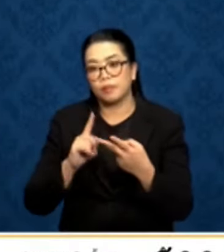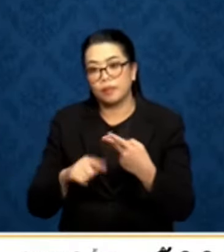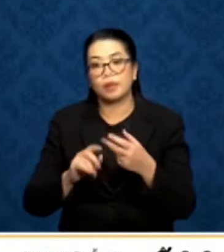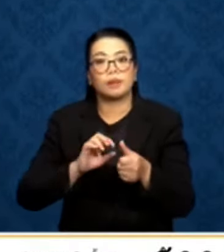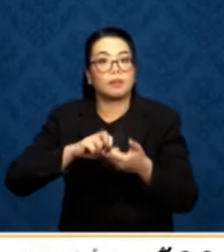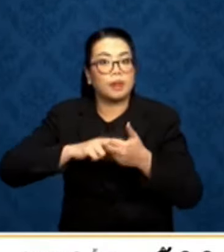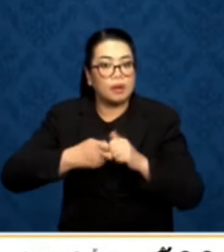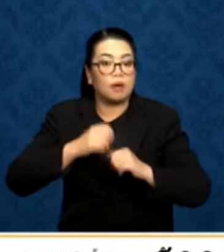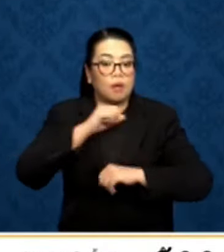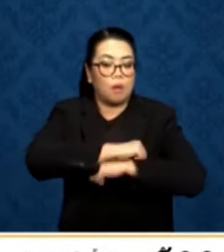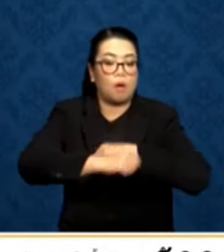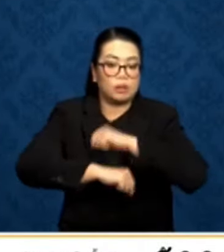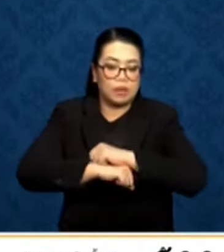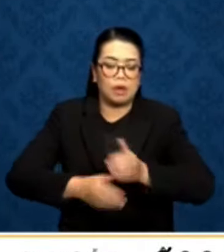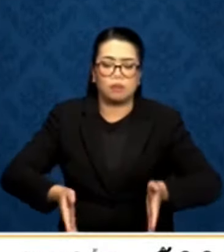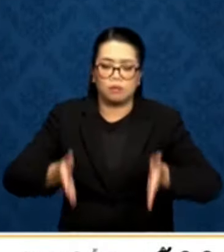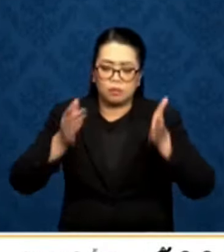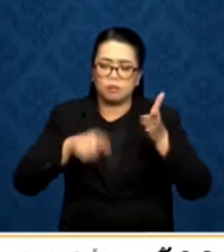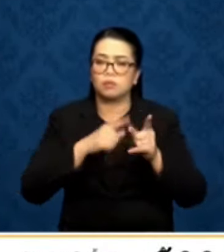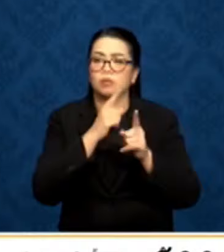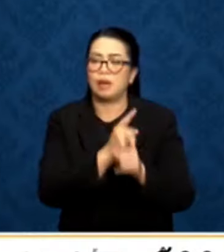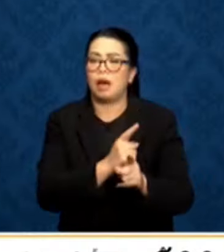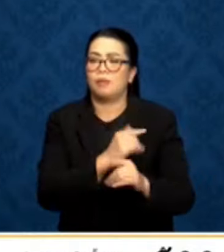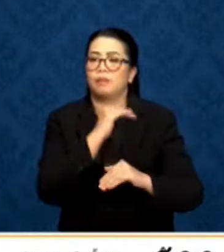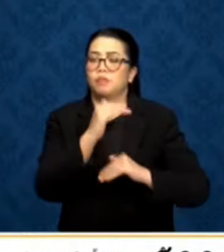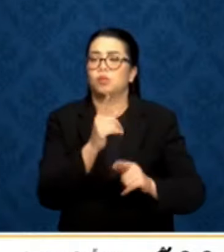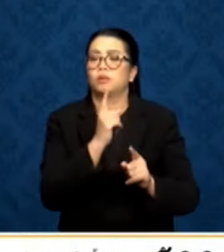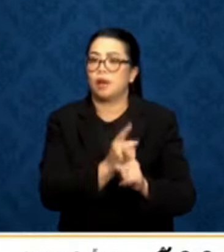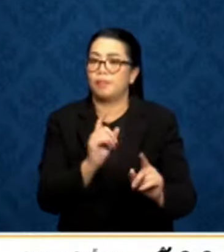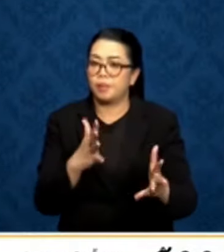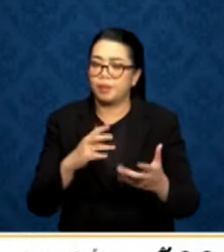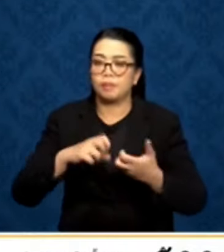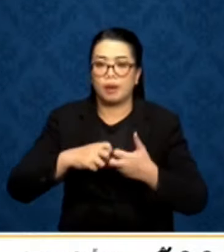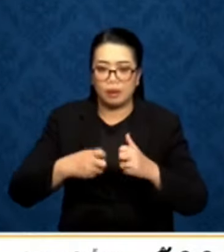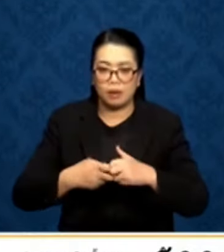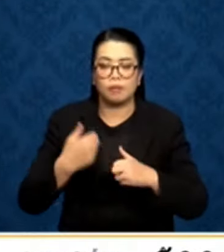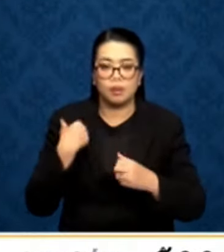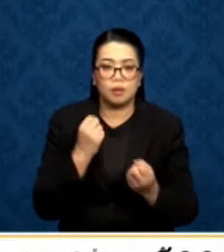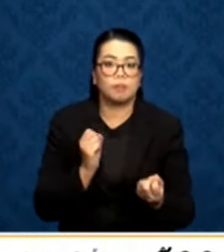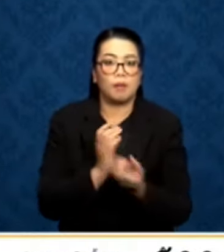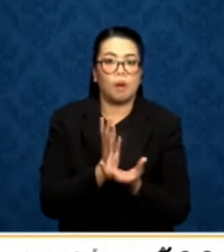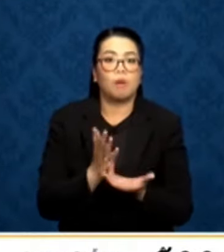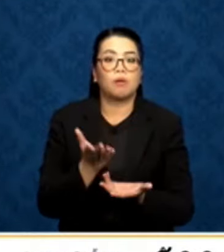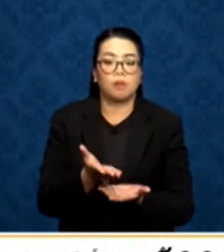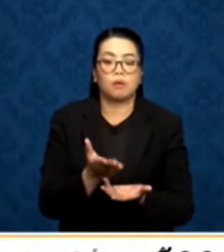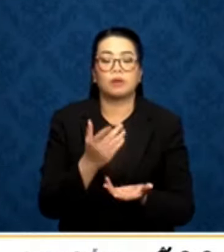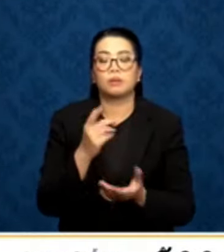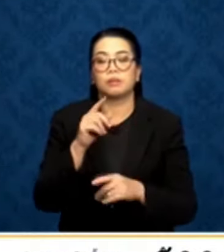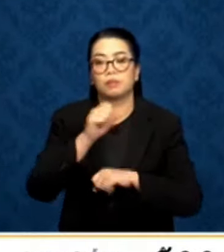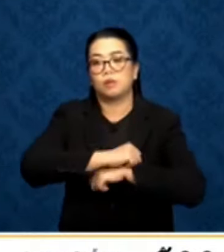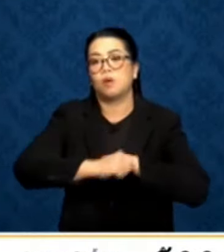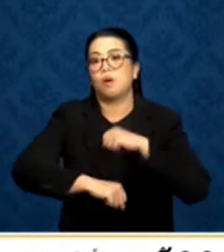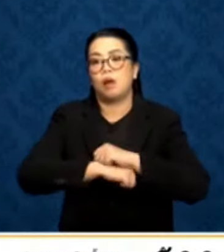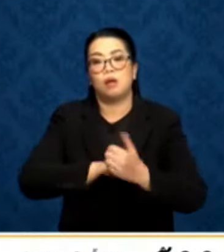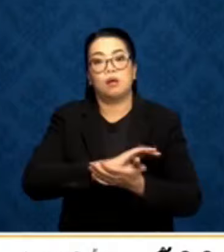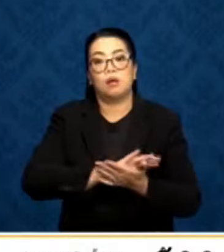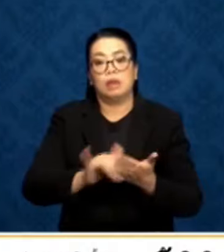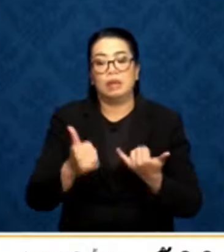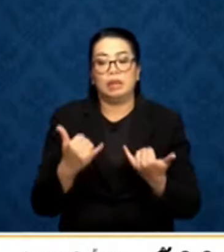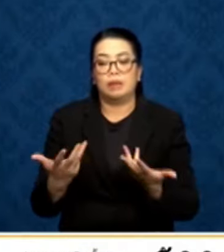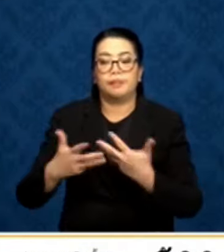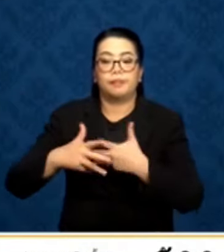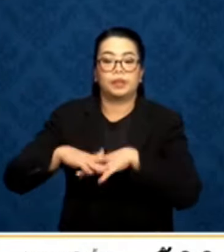เอ่อการก่อสร้างที่ไม่เป็นไปตามเอ่อกำหนดนะครับมีปัญหาขึ้นมานะครับจึงในประเด็นนี้ทางการเคหะได้เร่ง